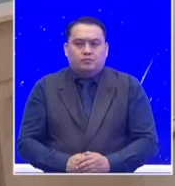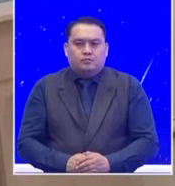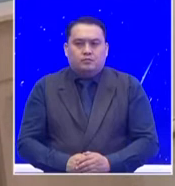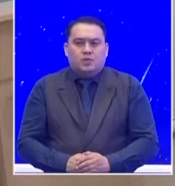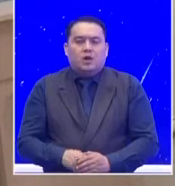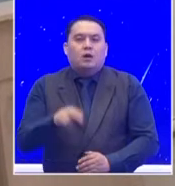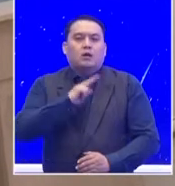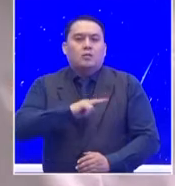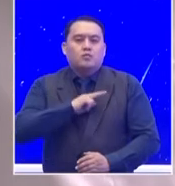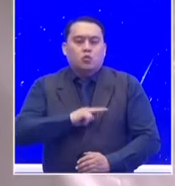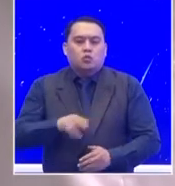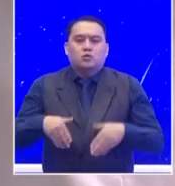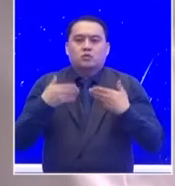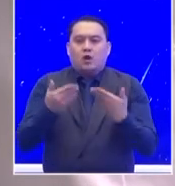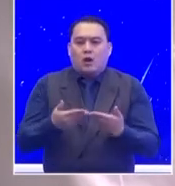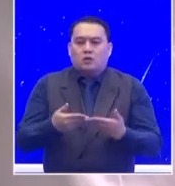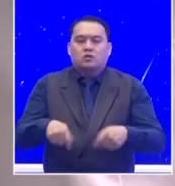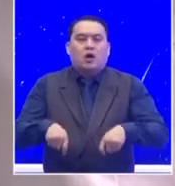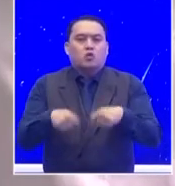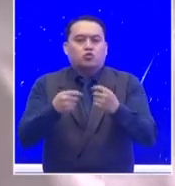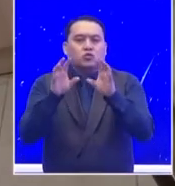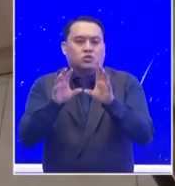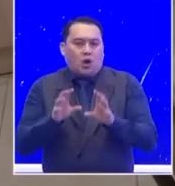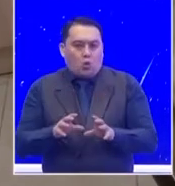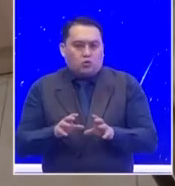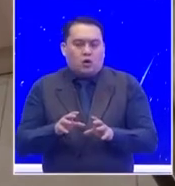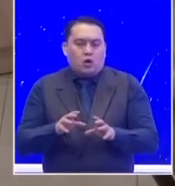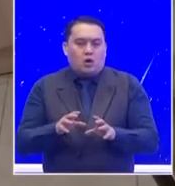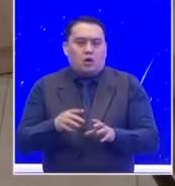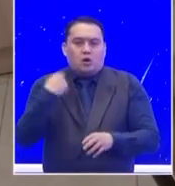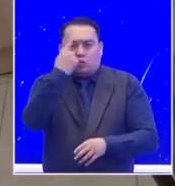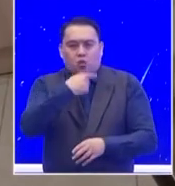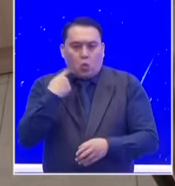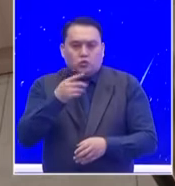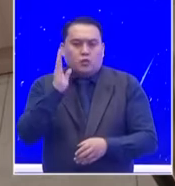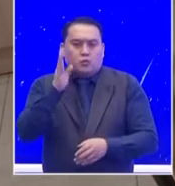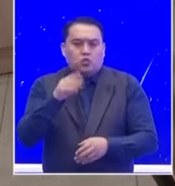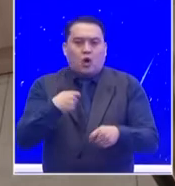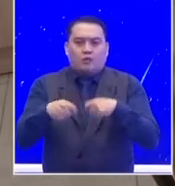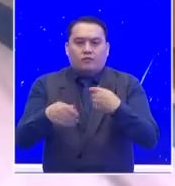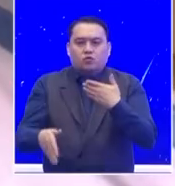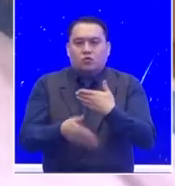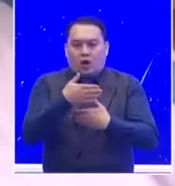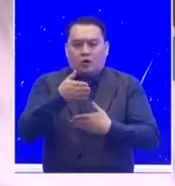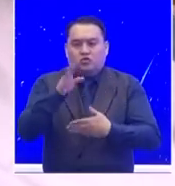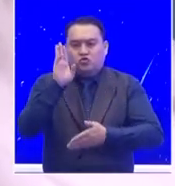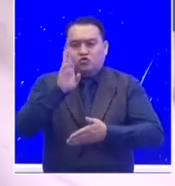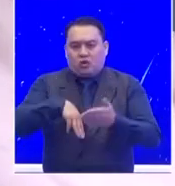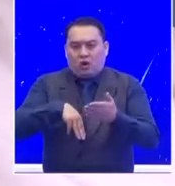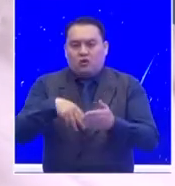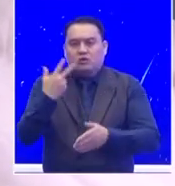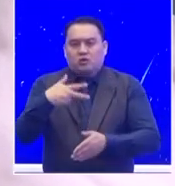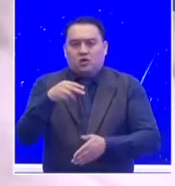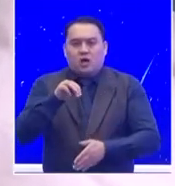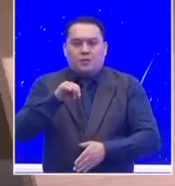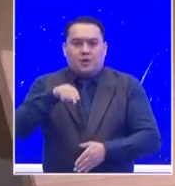сведения работодателей, в случае нарушения пунктов Трудового кодекса, для должностных лиц предусматривается административное наказание в виде штрафа от